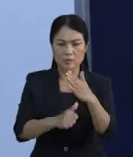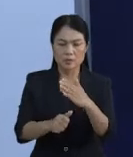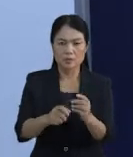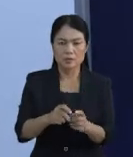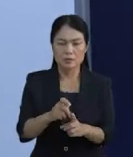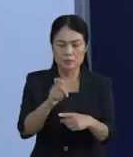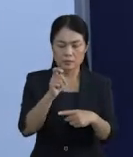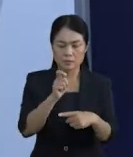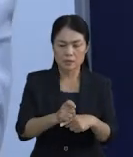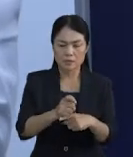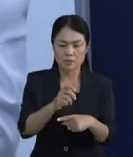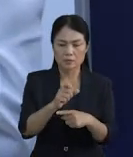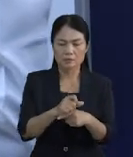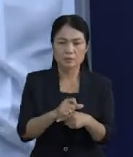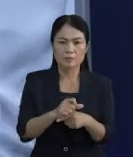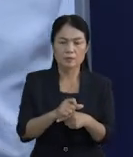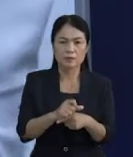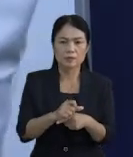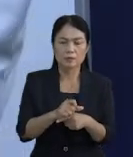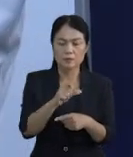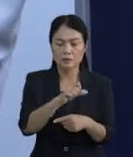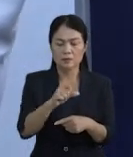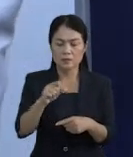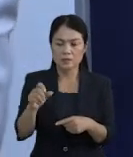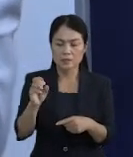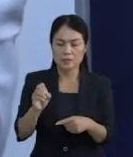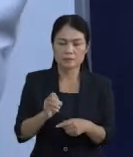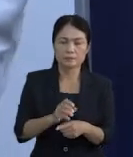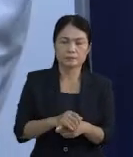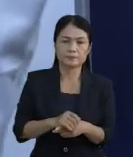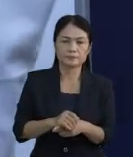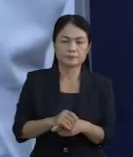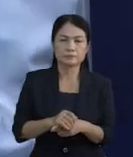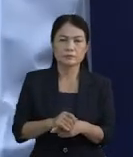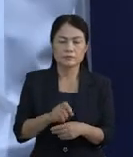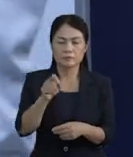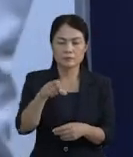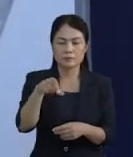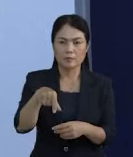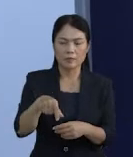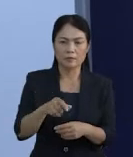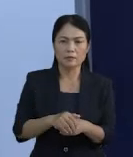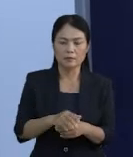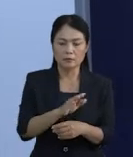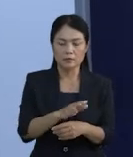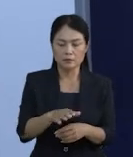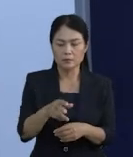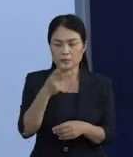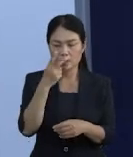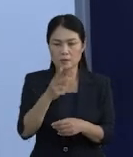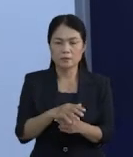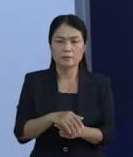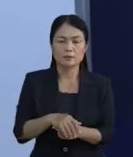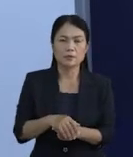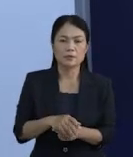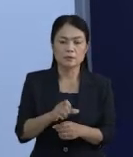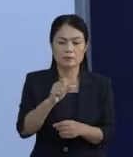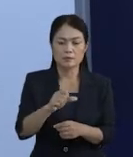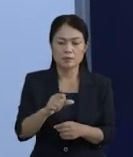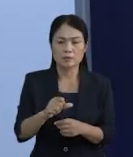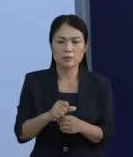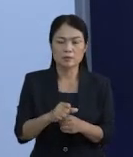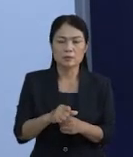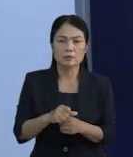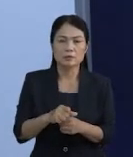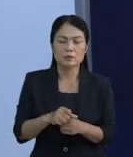tông sàn và mấy tông liên lấy tông sàn là con á và tông sàn chùm loại có con mớ rí đọc